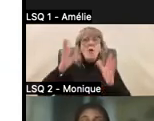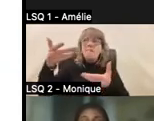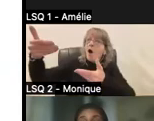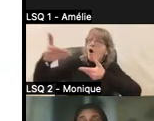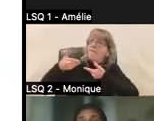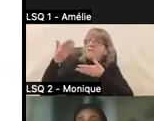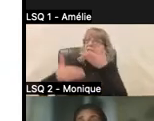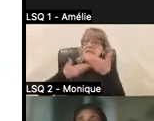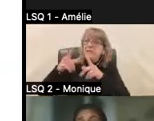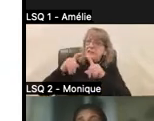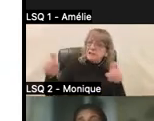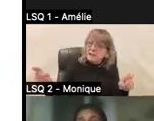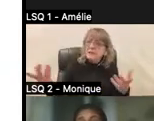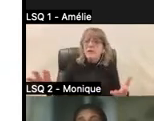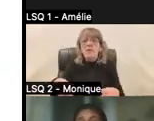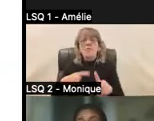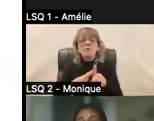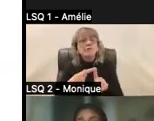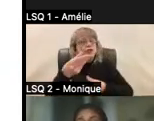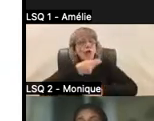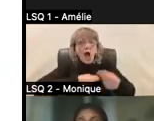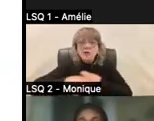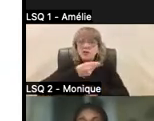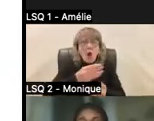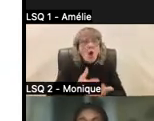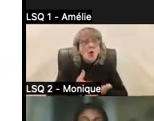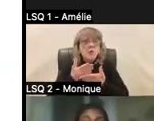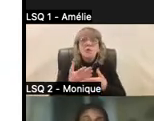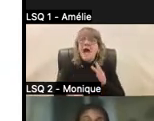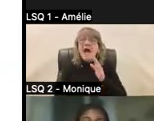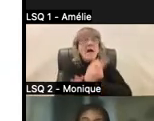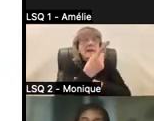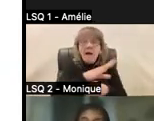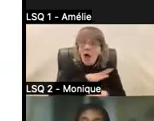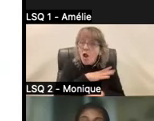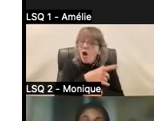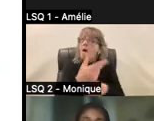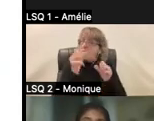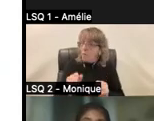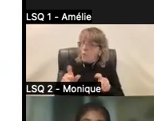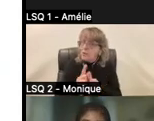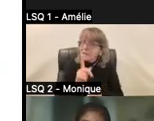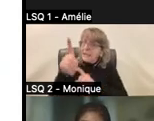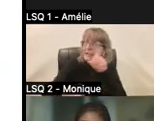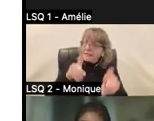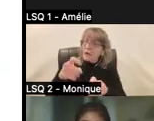services, échanger, des ressources et événements et poser des questions aux